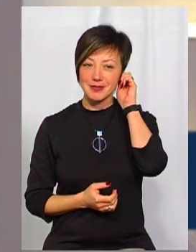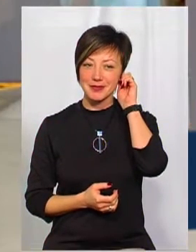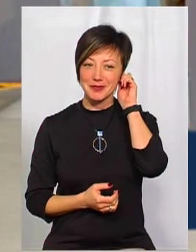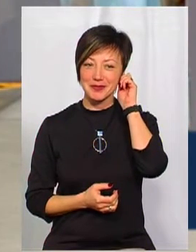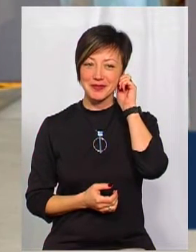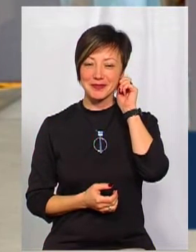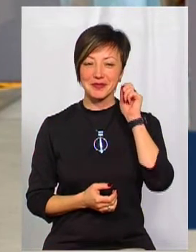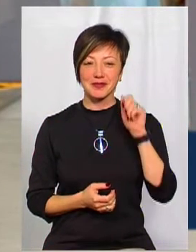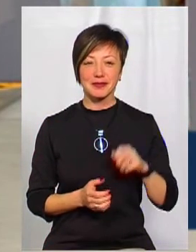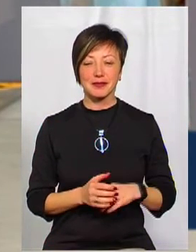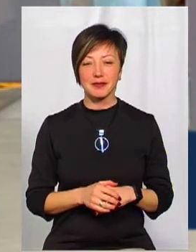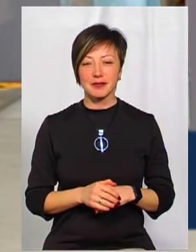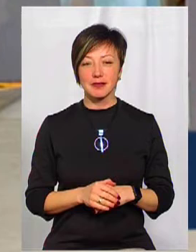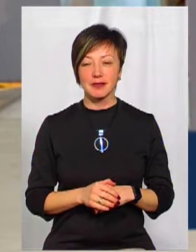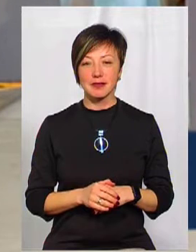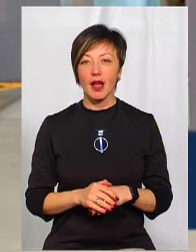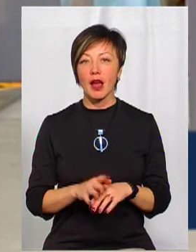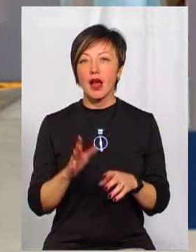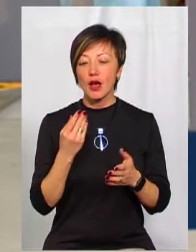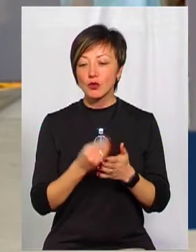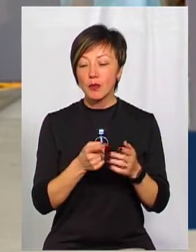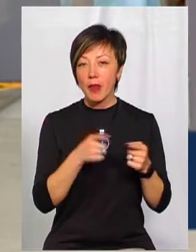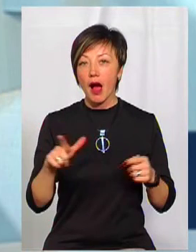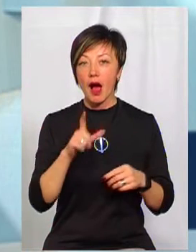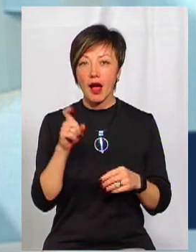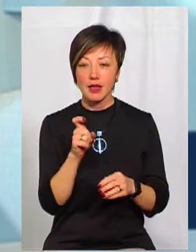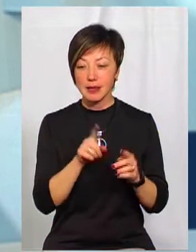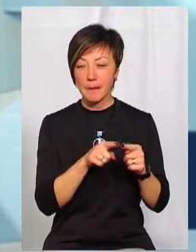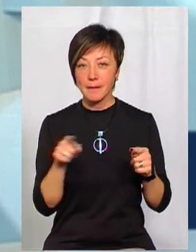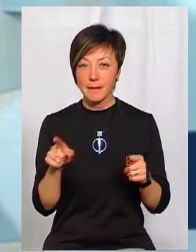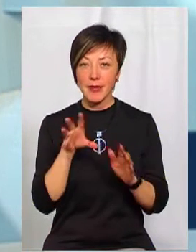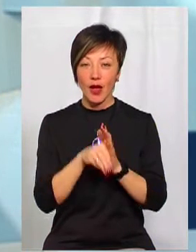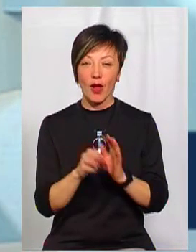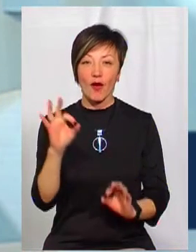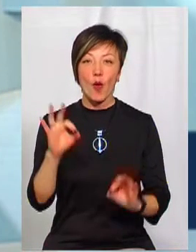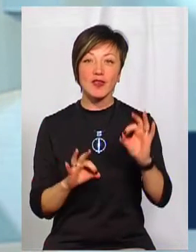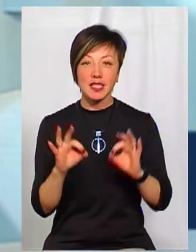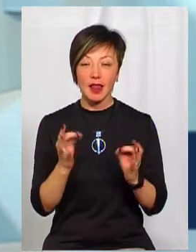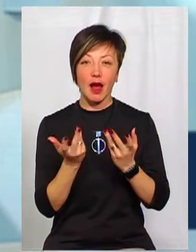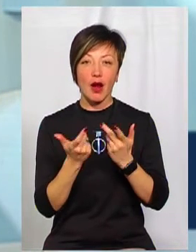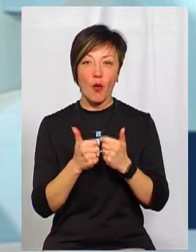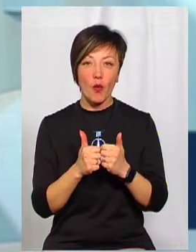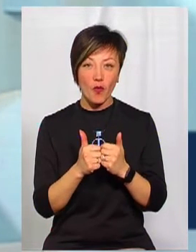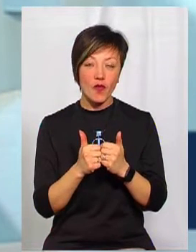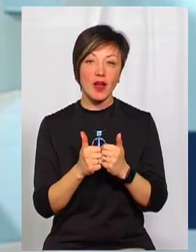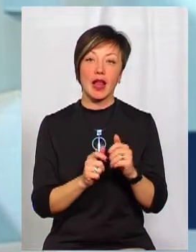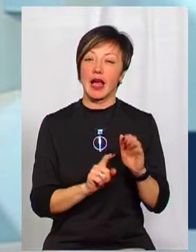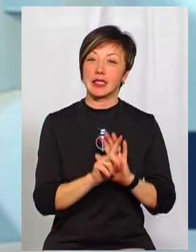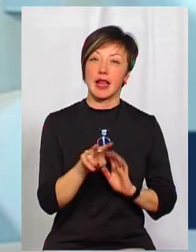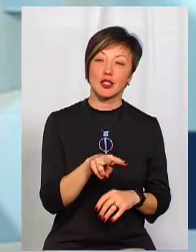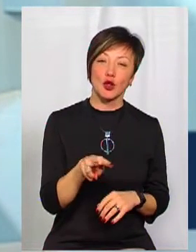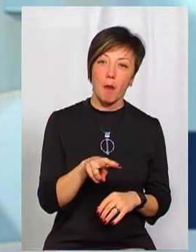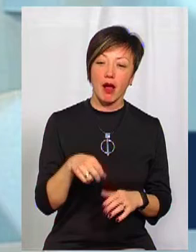Суму спожитого газу за цей період включили коефіцієнти, які нараховувались з